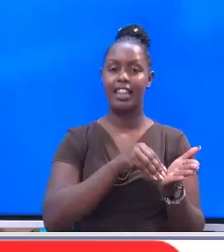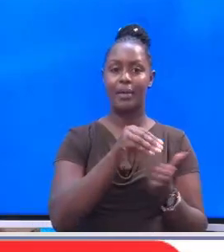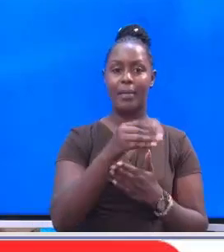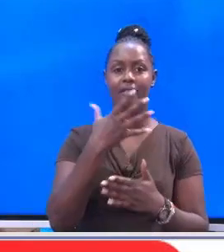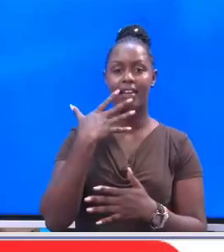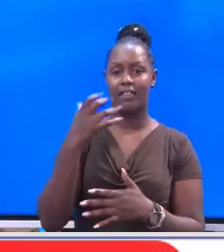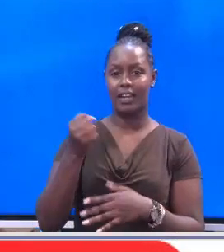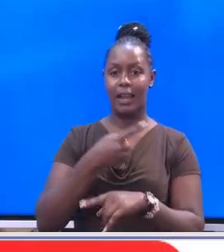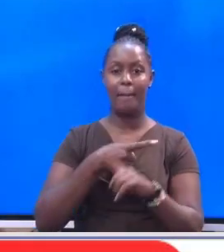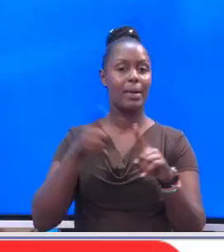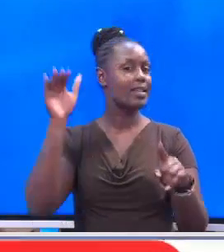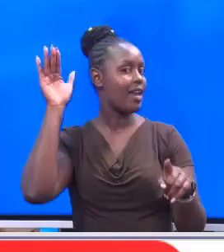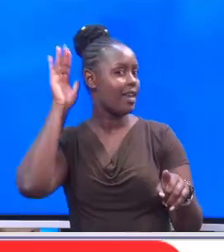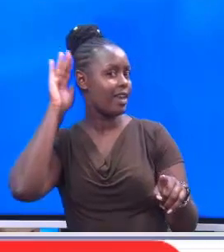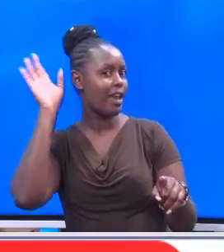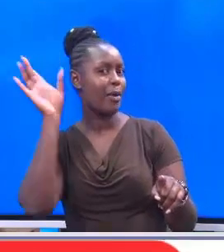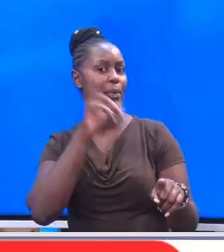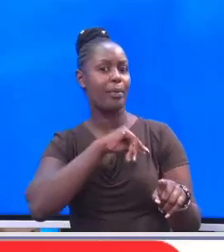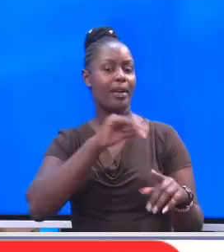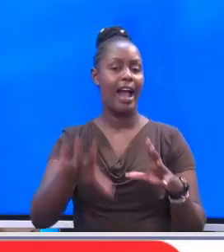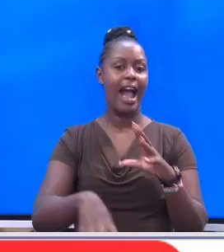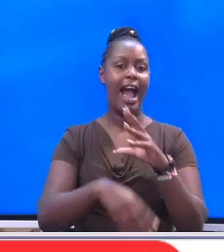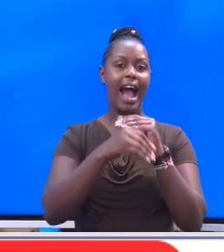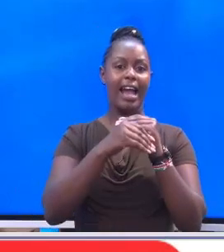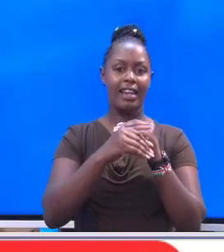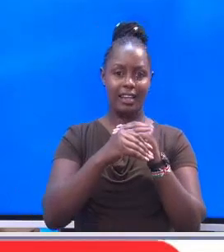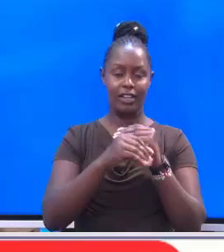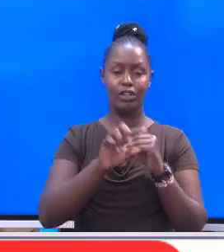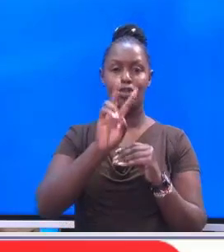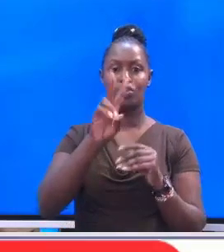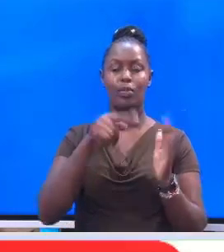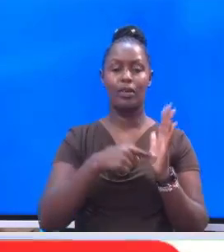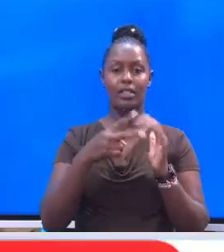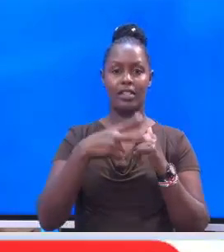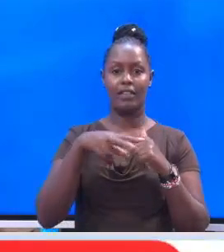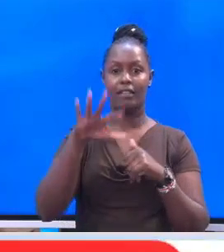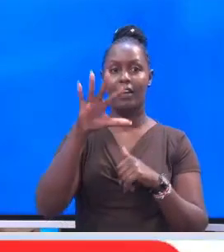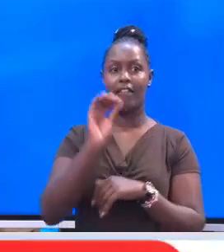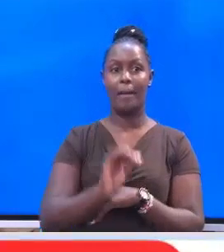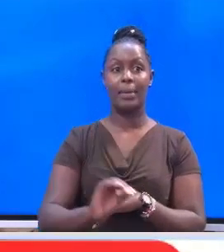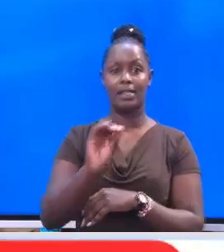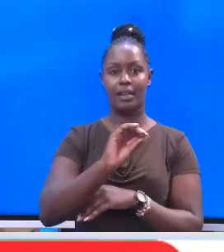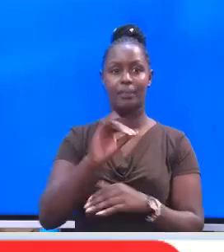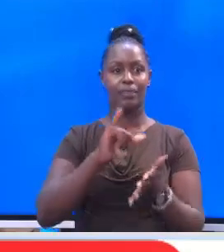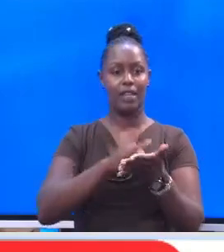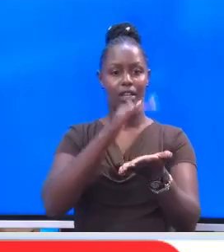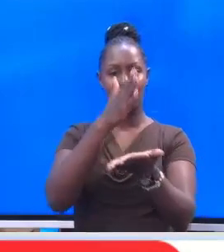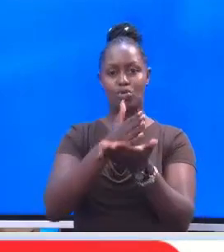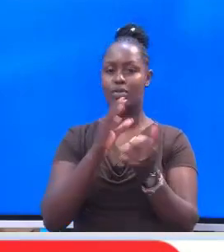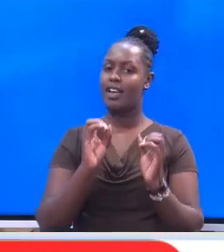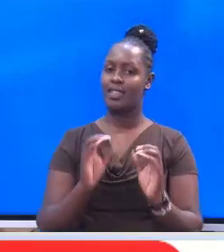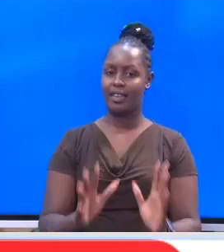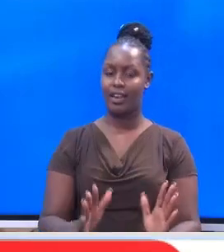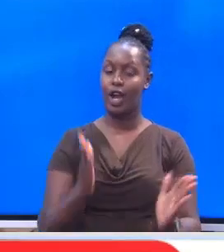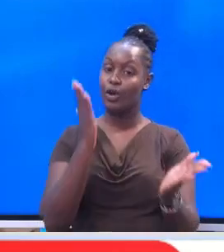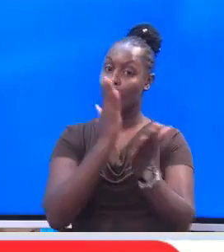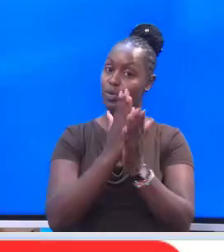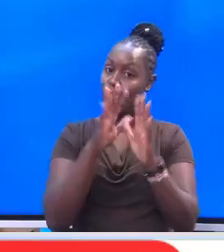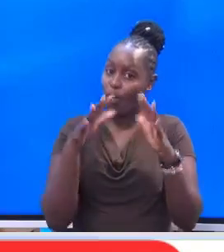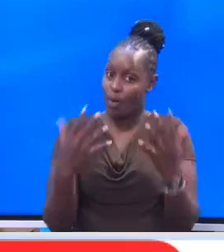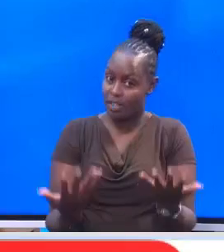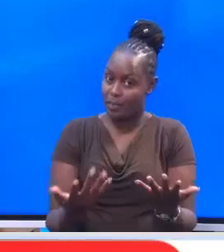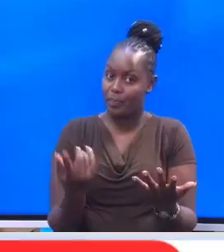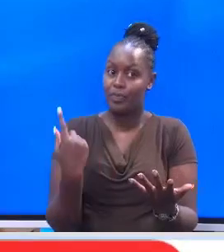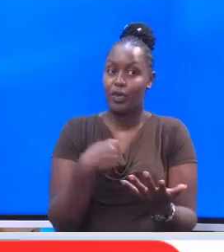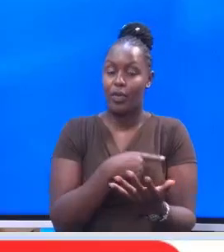ya kwamba inaenda kuongezewa 2.75%. Hiyo si ukweli. Ukweli ni kwamba tumefanya